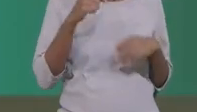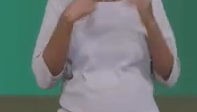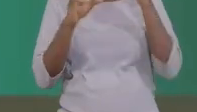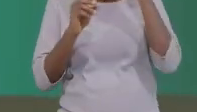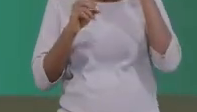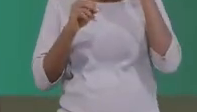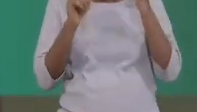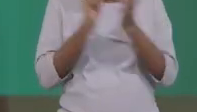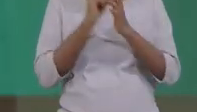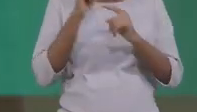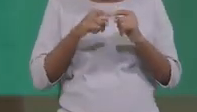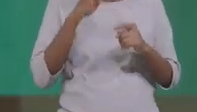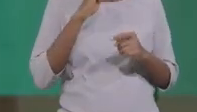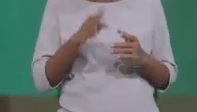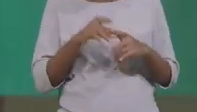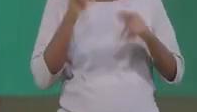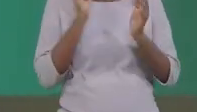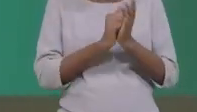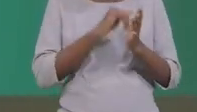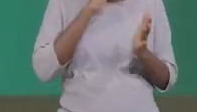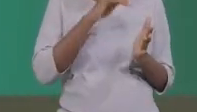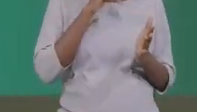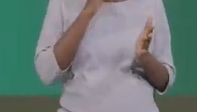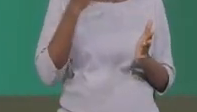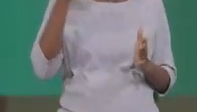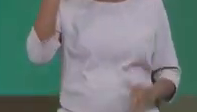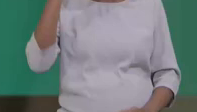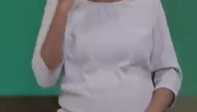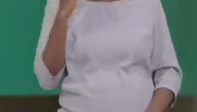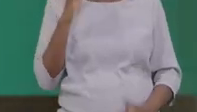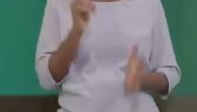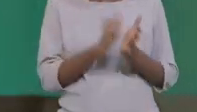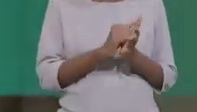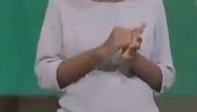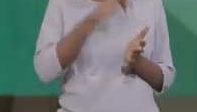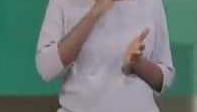dois dire non, non, non, ça ne peut pas être de Dieu. Ce n'est pas de Dieu.